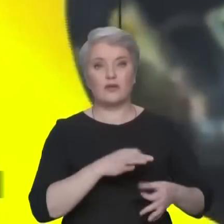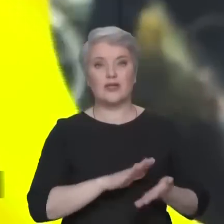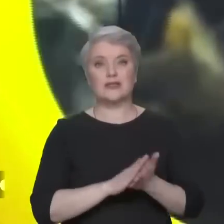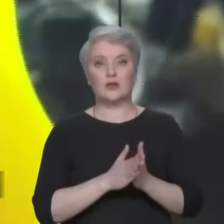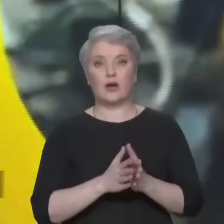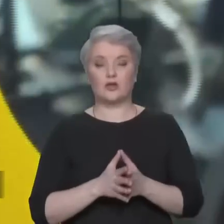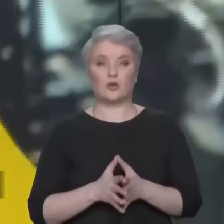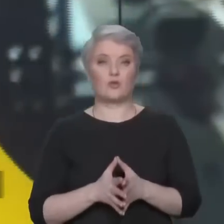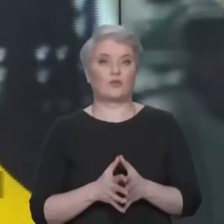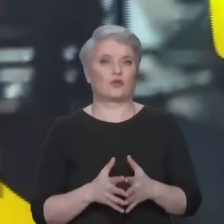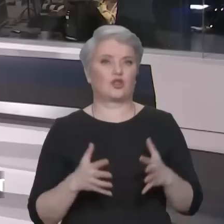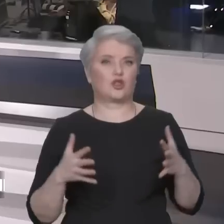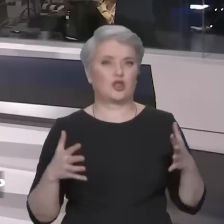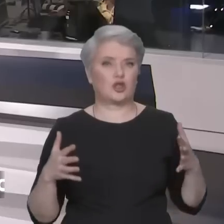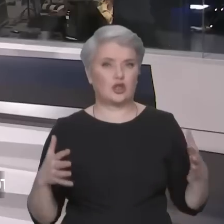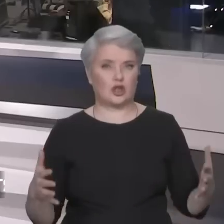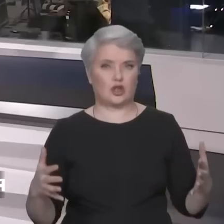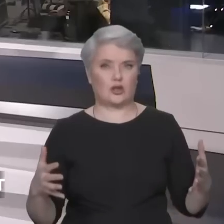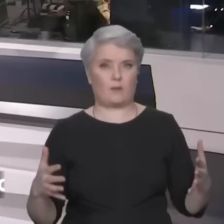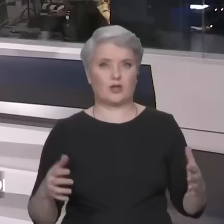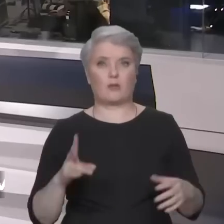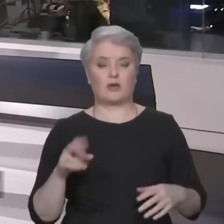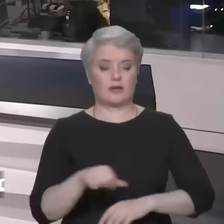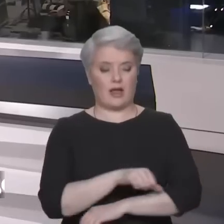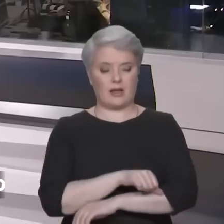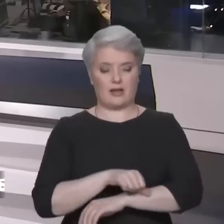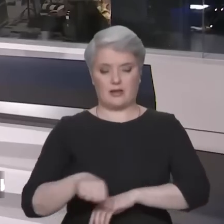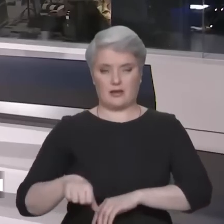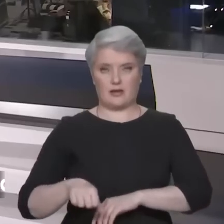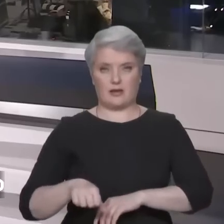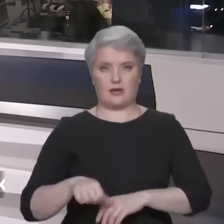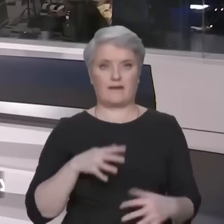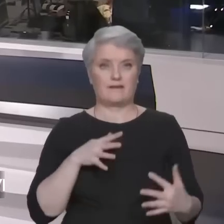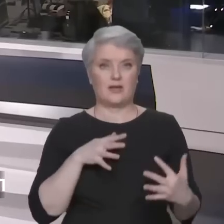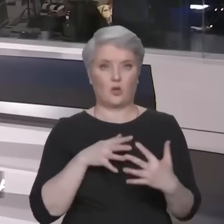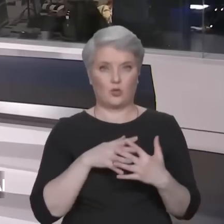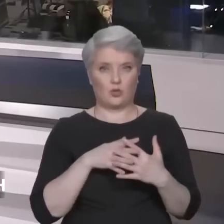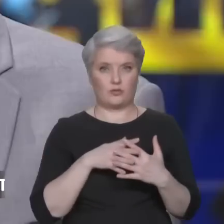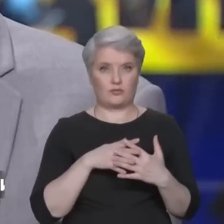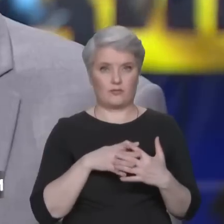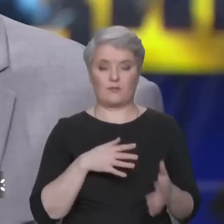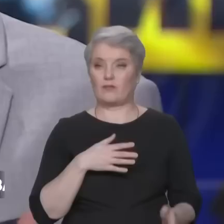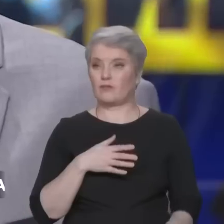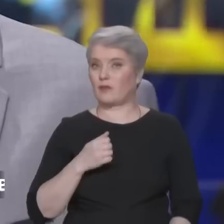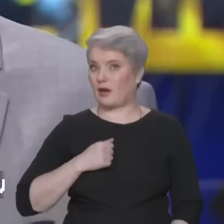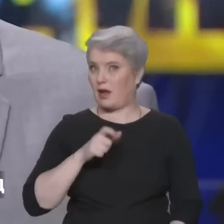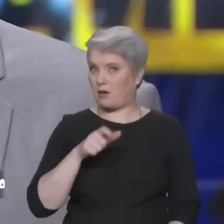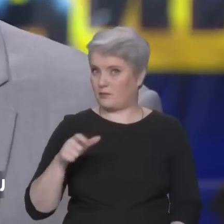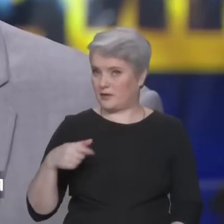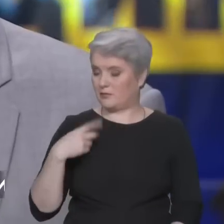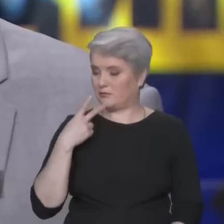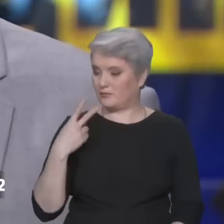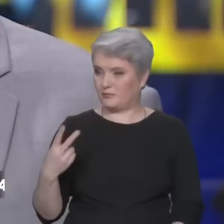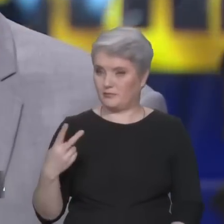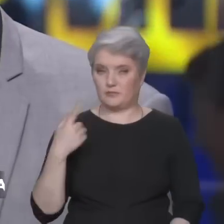в ширших масштабах по лінії фронту. Пане Олександр, от ми зараз побачили такі от зі слів бійців, ми бачимо з